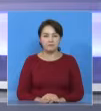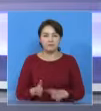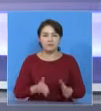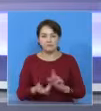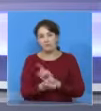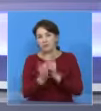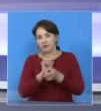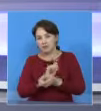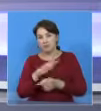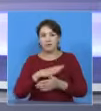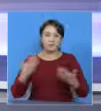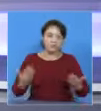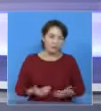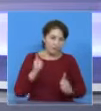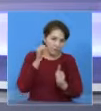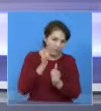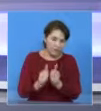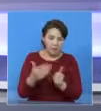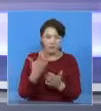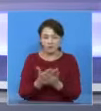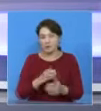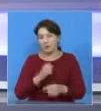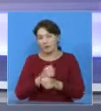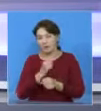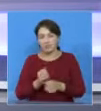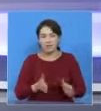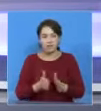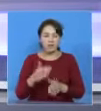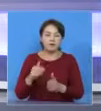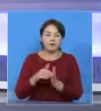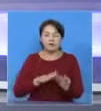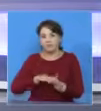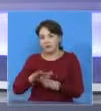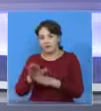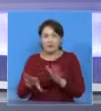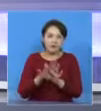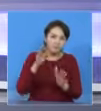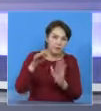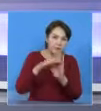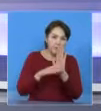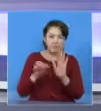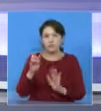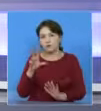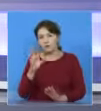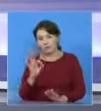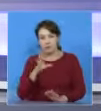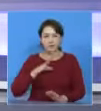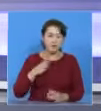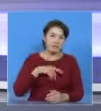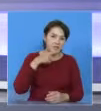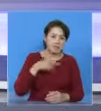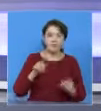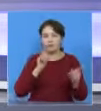Путь перемен, достойную жизнь каждому. Ход реализации дорожной карты по выполнению предвыборной программы партии «Нур Отан» был обсужден